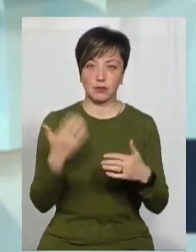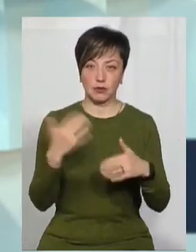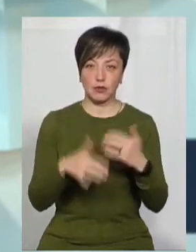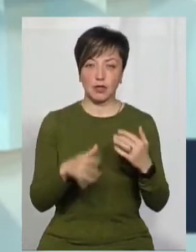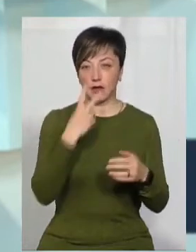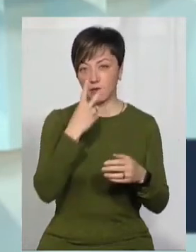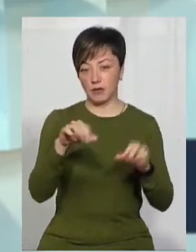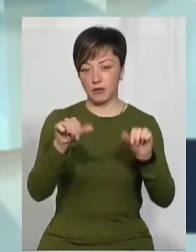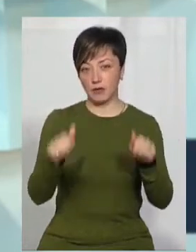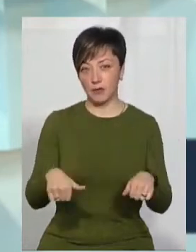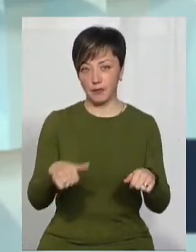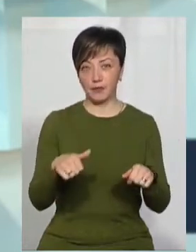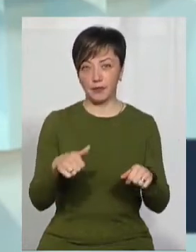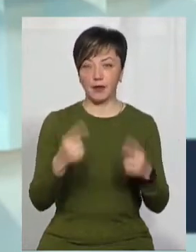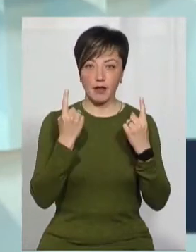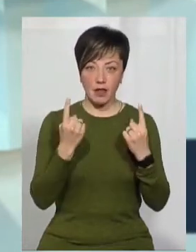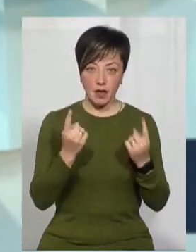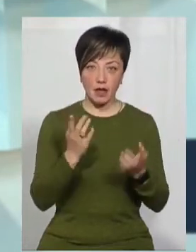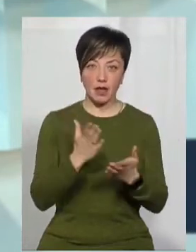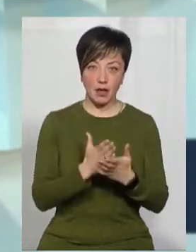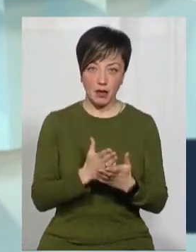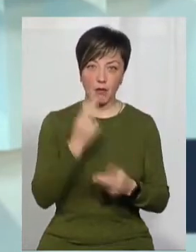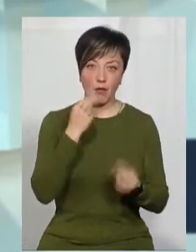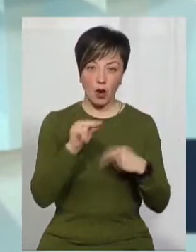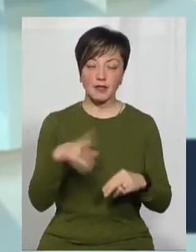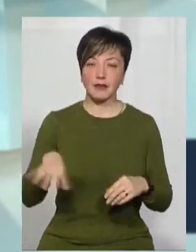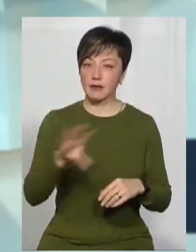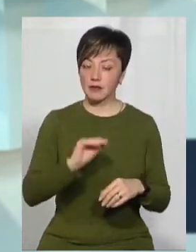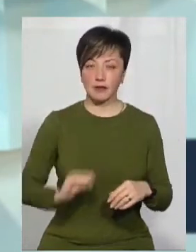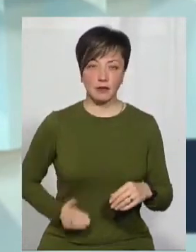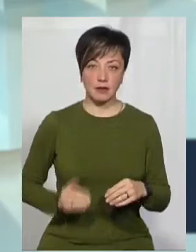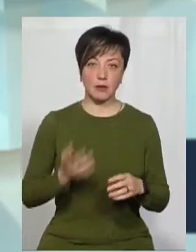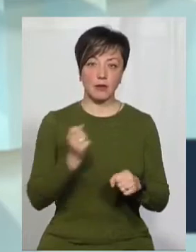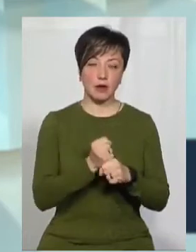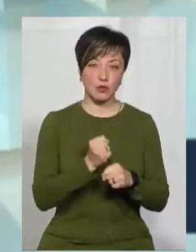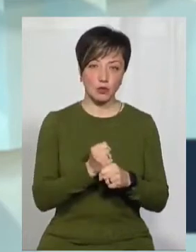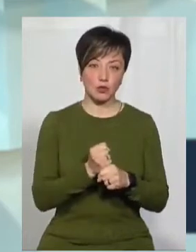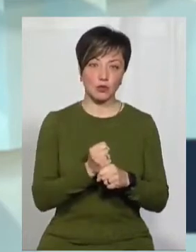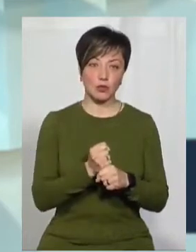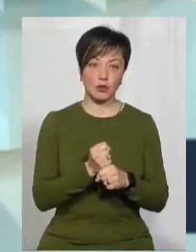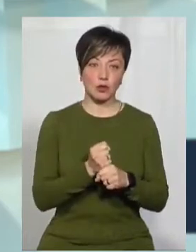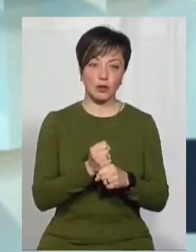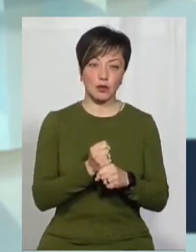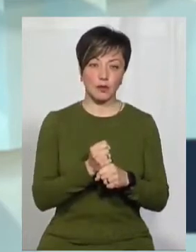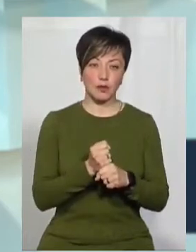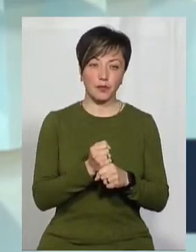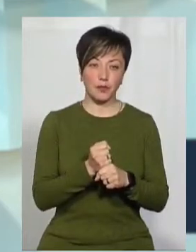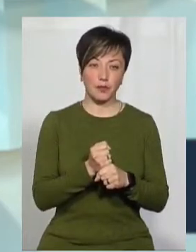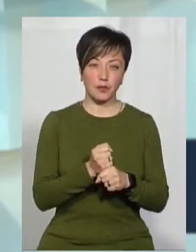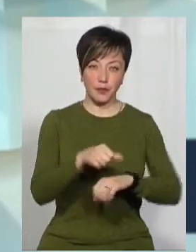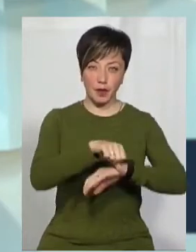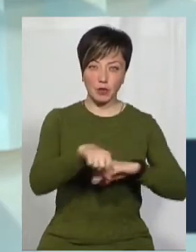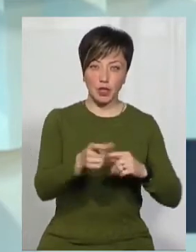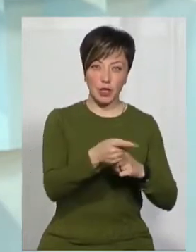ми можемо побачити, що якби, там дуже великий прогрес. Ну, хочу сказати, що всі підрядники, які працюють якби, біля в районі якби, межі з